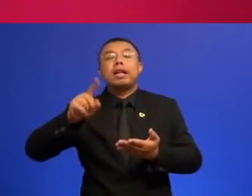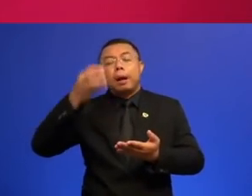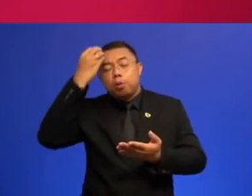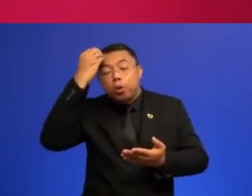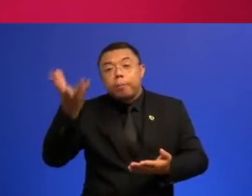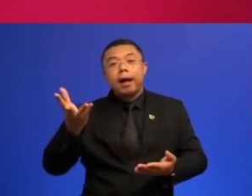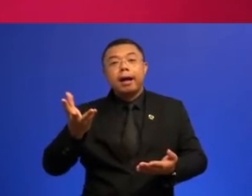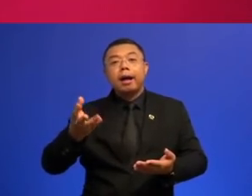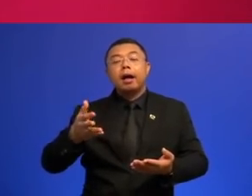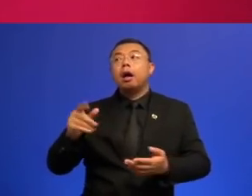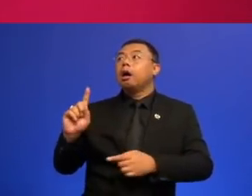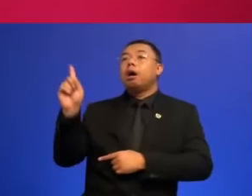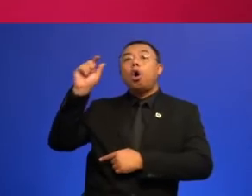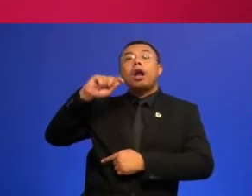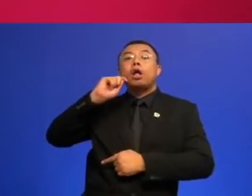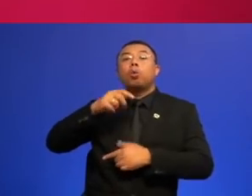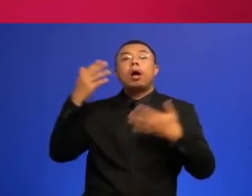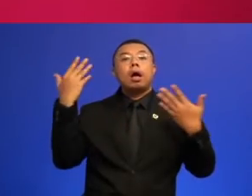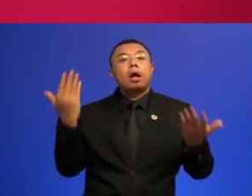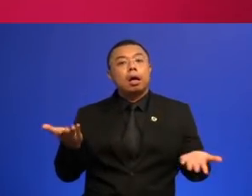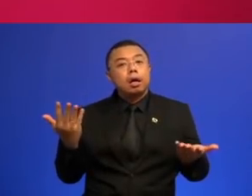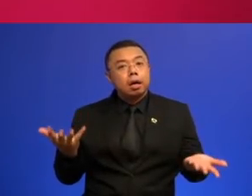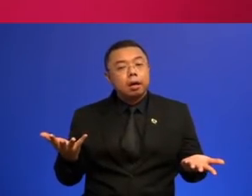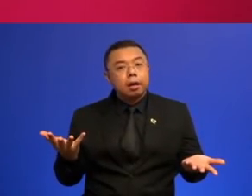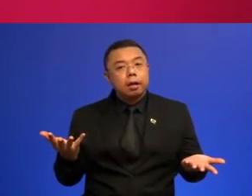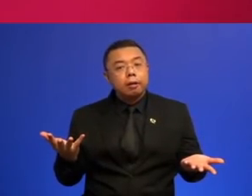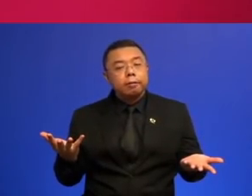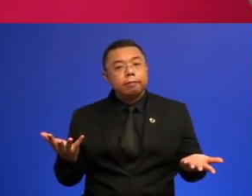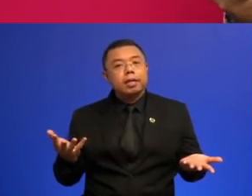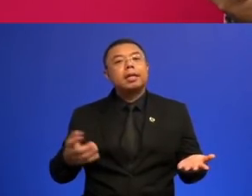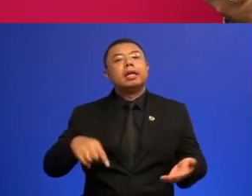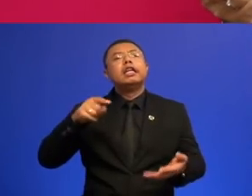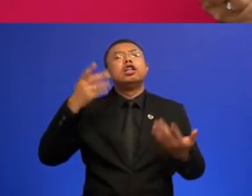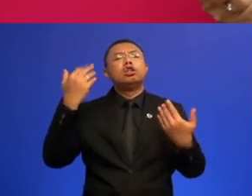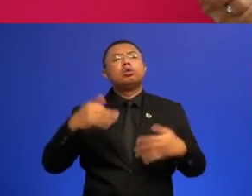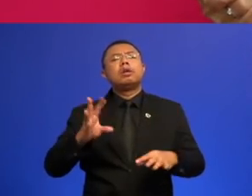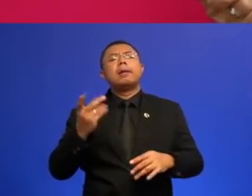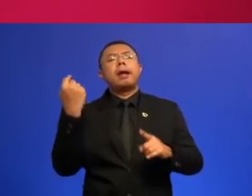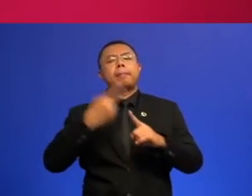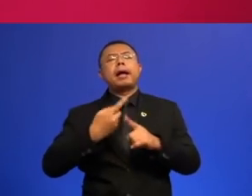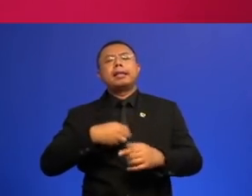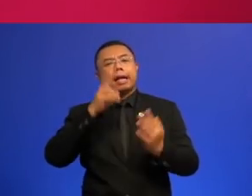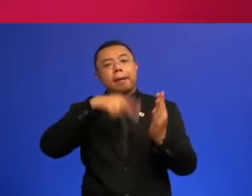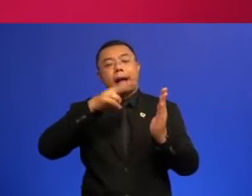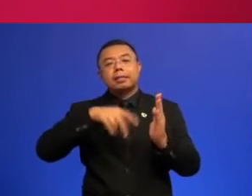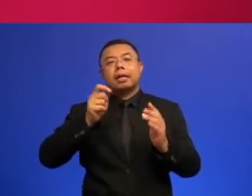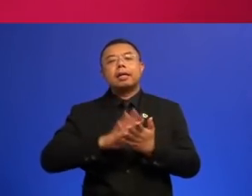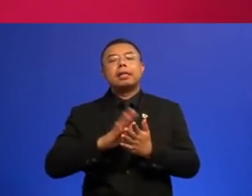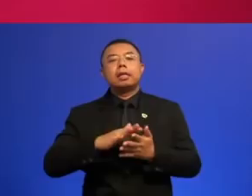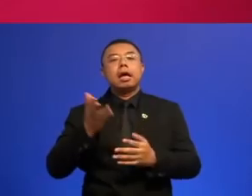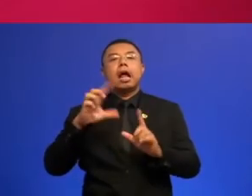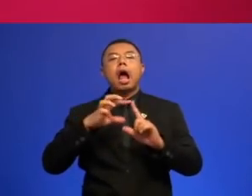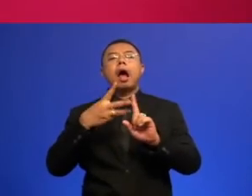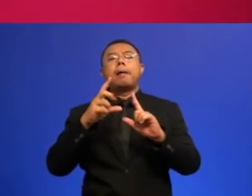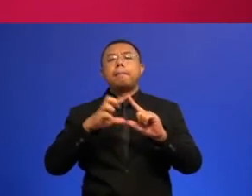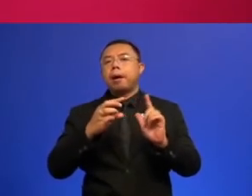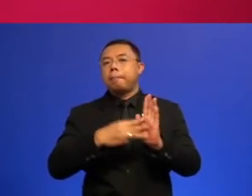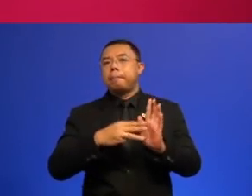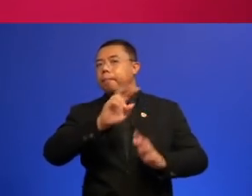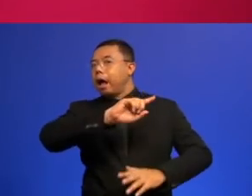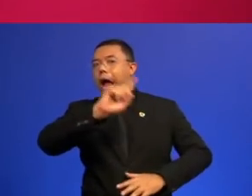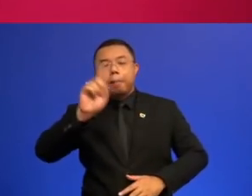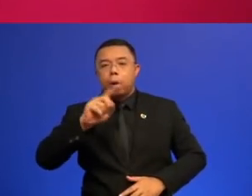lupakan. Apalagi orang tua. Ini sudah berapa kali saya baca begini dari Abam. Tidak